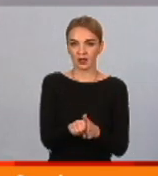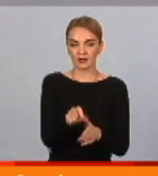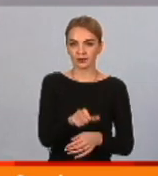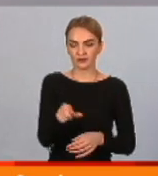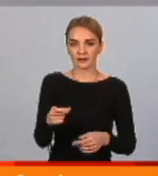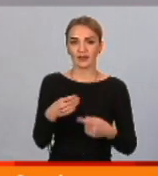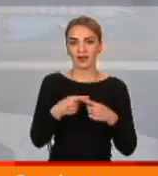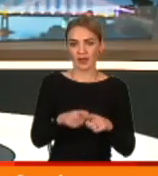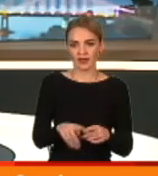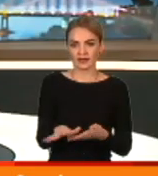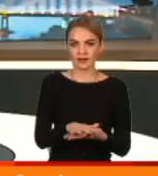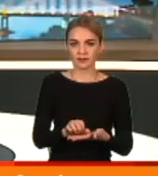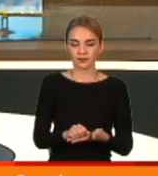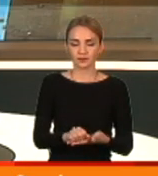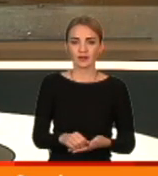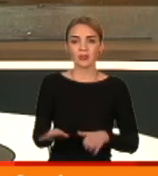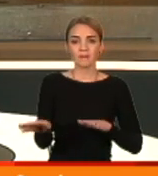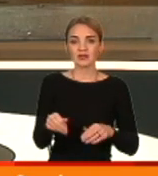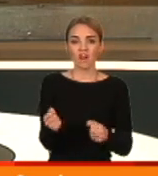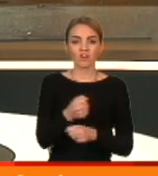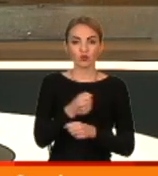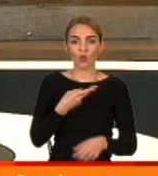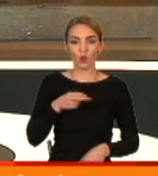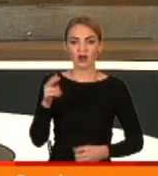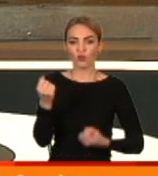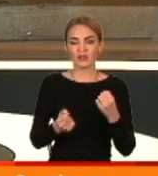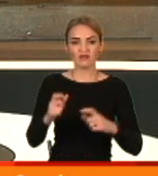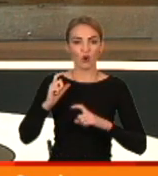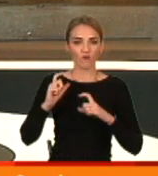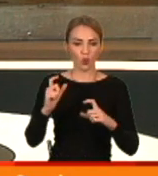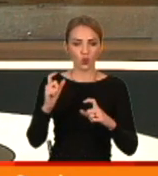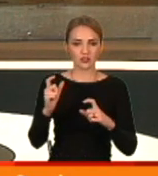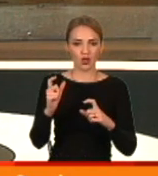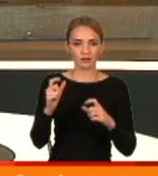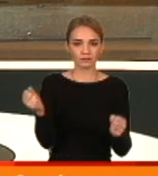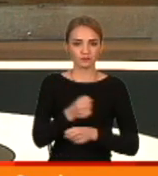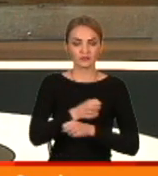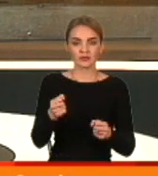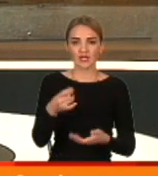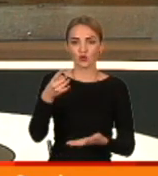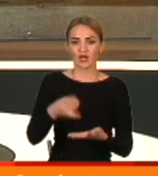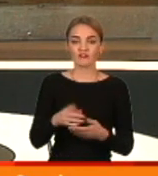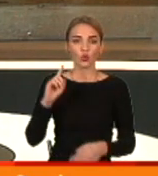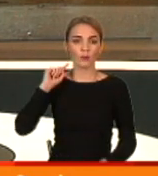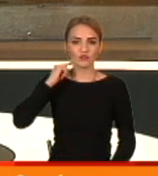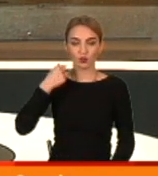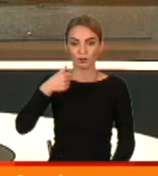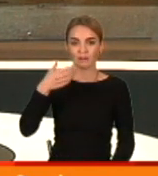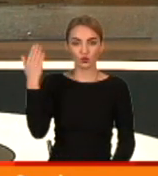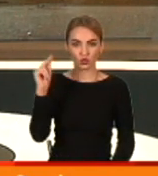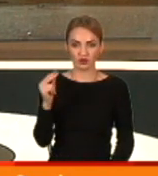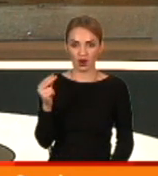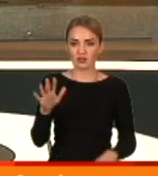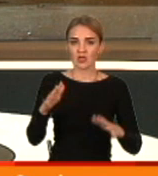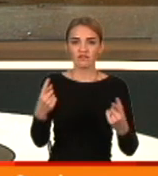та техніці. Після вибуху помер водій ваговоза, що злетів у повітря на стоянці в Кропивницькому минулого четверга.